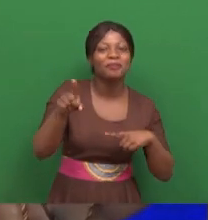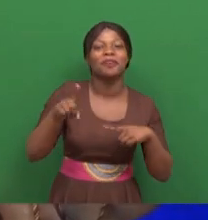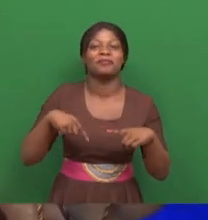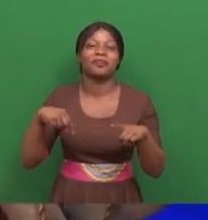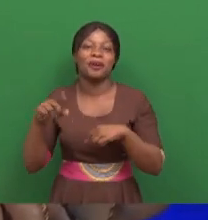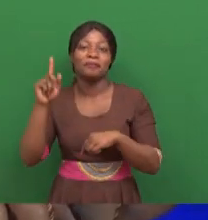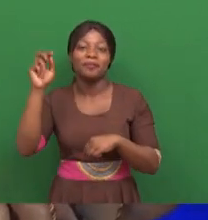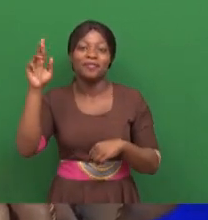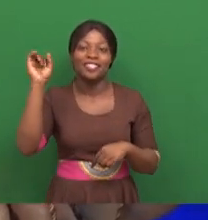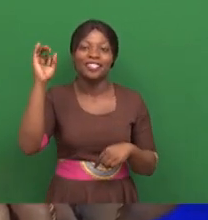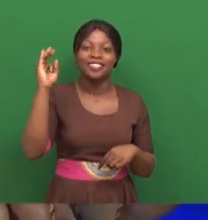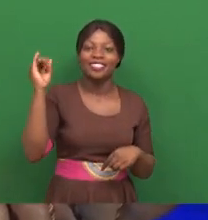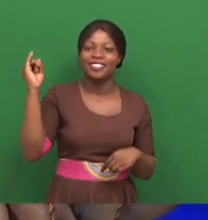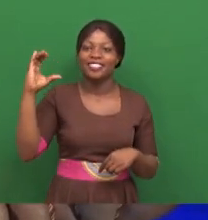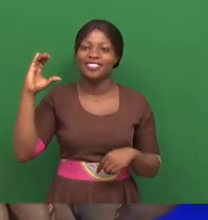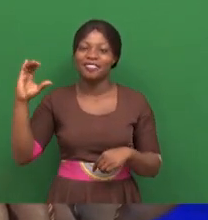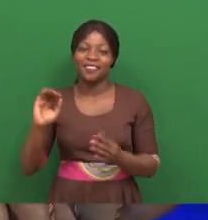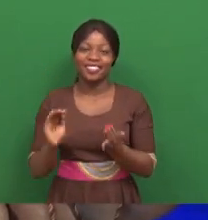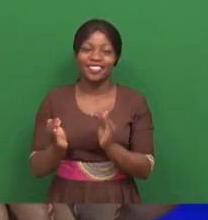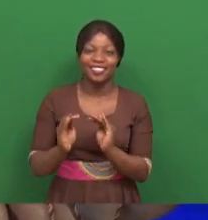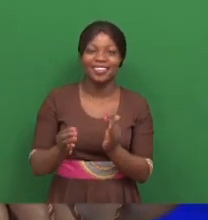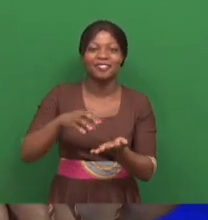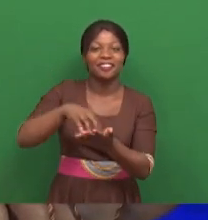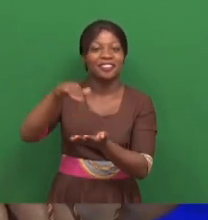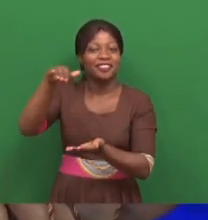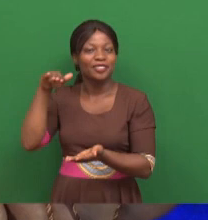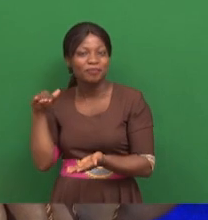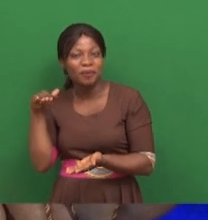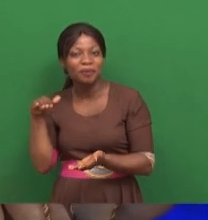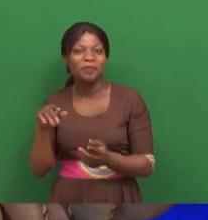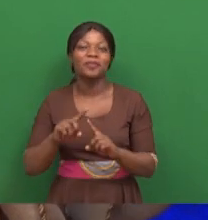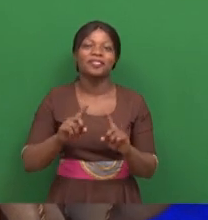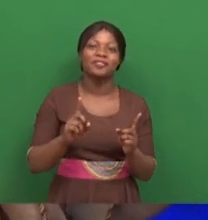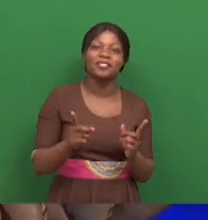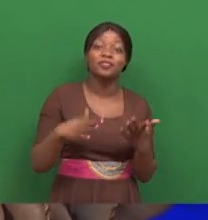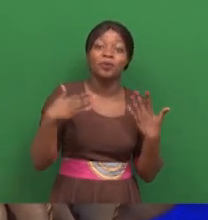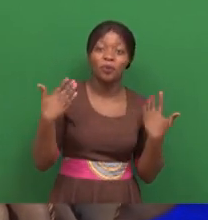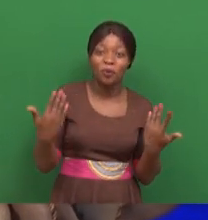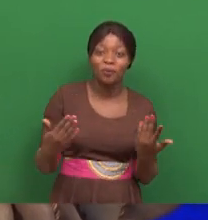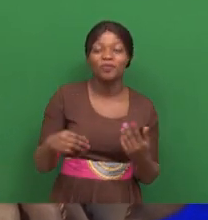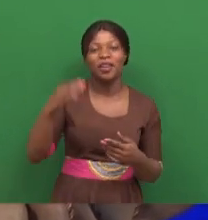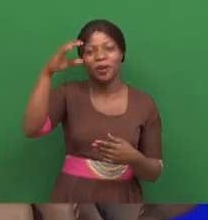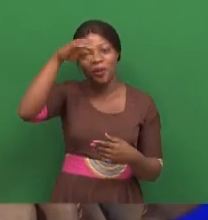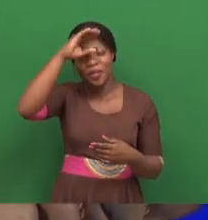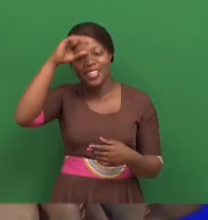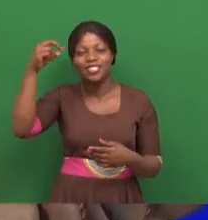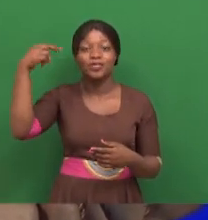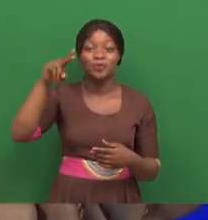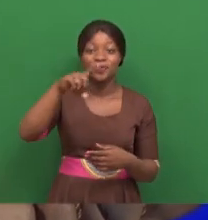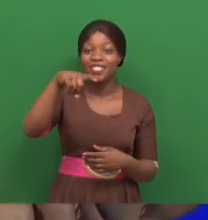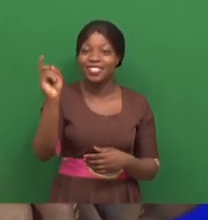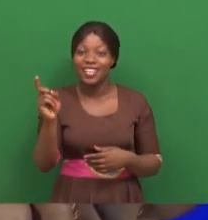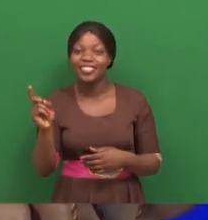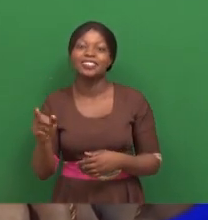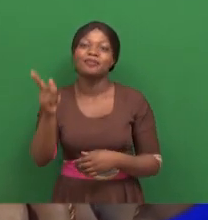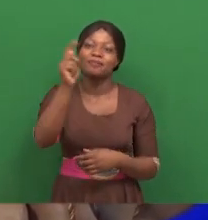Council of Zimbabwe nekuti paicho chichikuva chekubisa nhunha dzedu nekutaura zvakare. Regai nditende vabva kuUZET, vabva